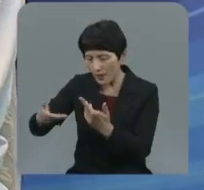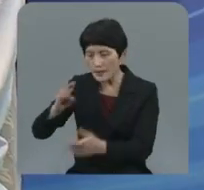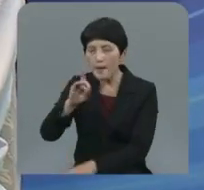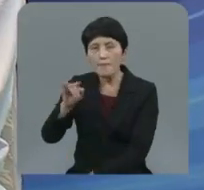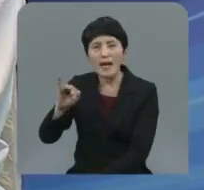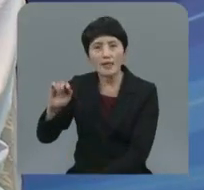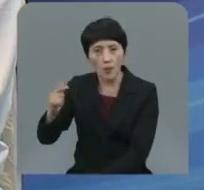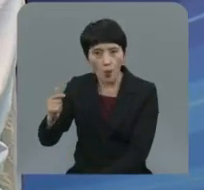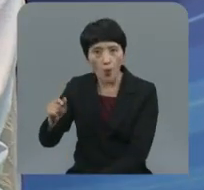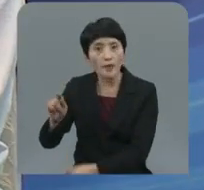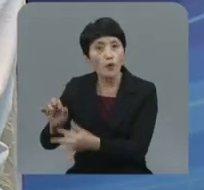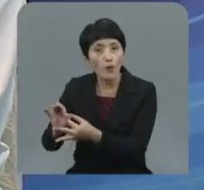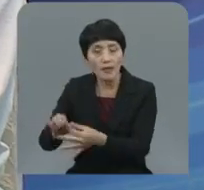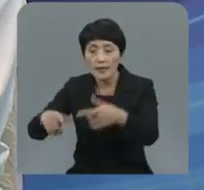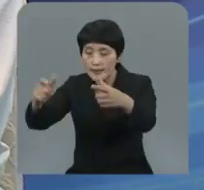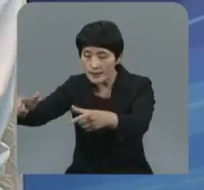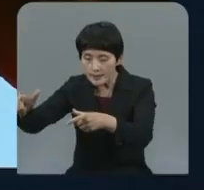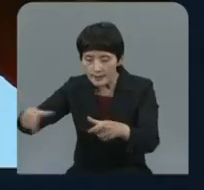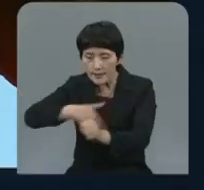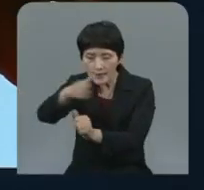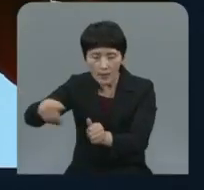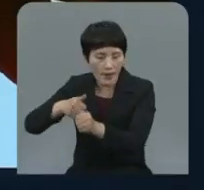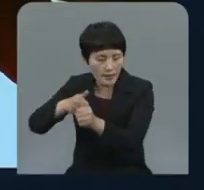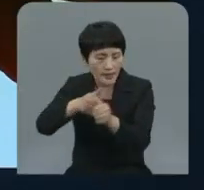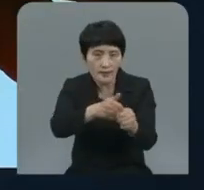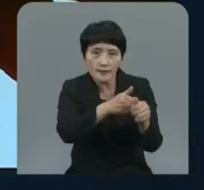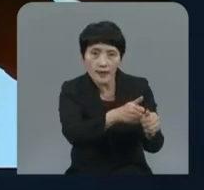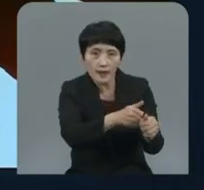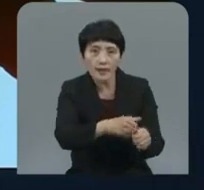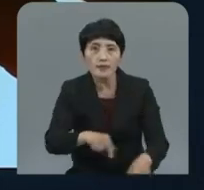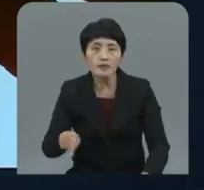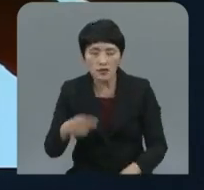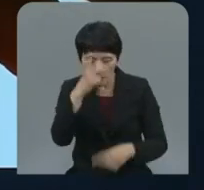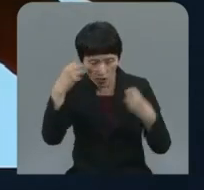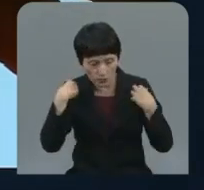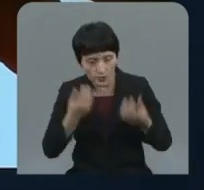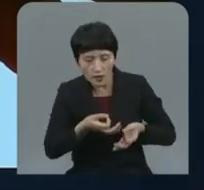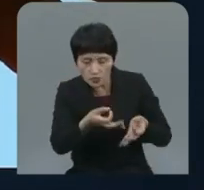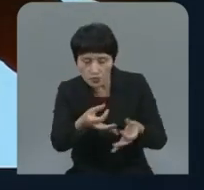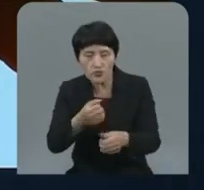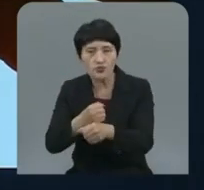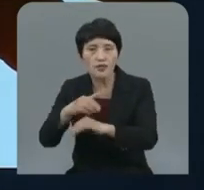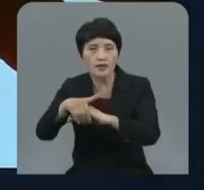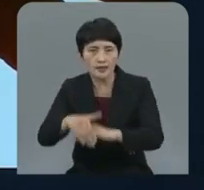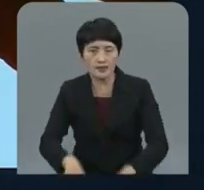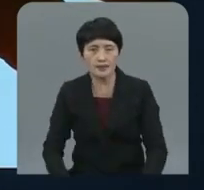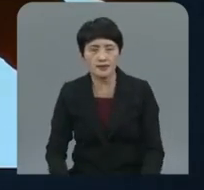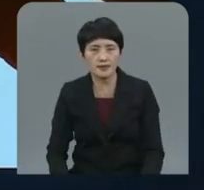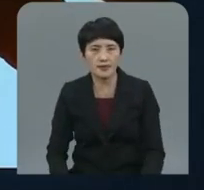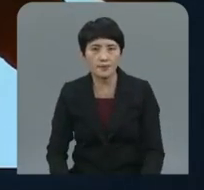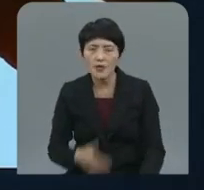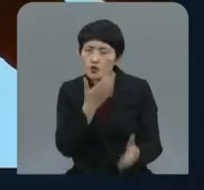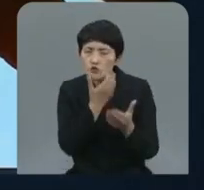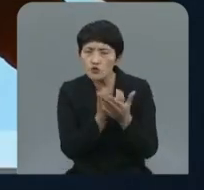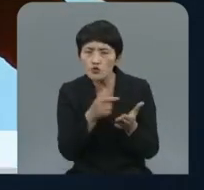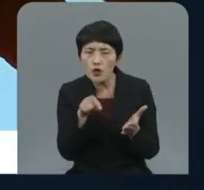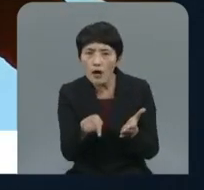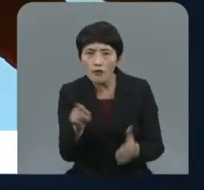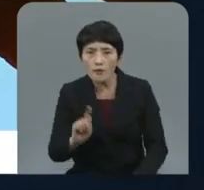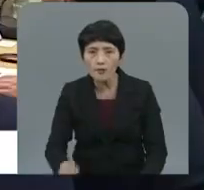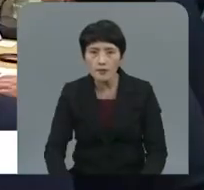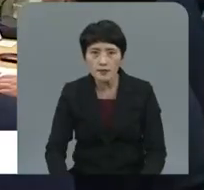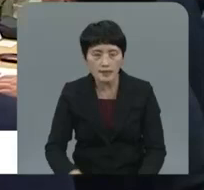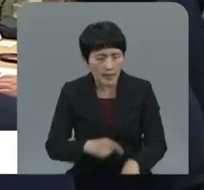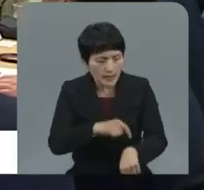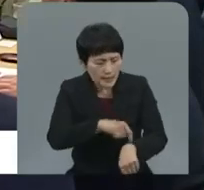cụ thể chính phủ có kế hoạch lập ra khu công nghiệp về Nano chị bán dẫn ở thành phố tell về ô tô tương lai và robot ở